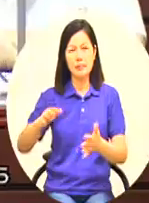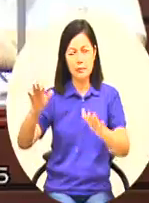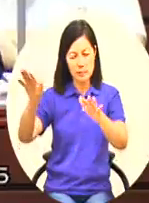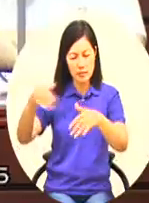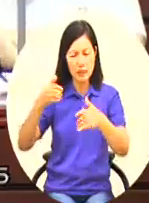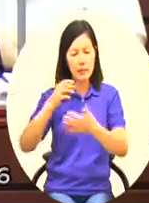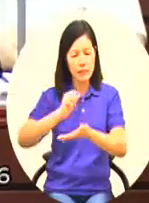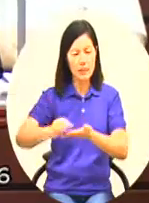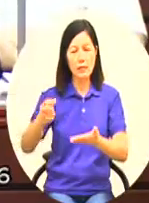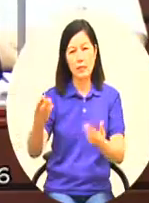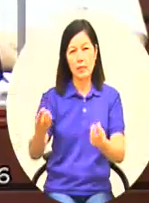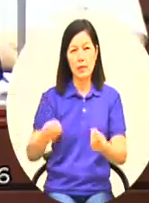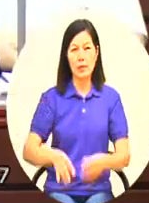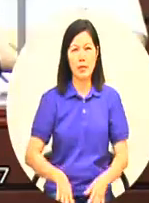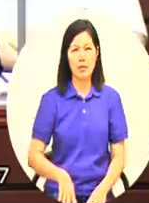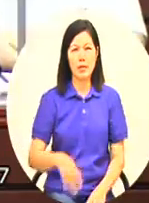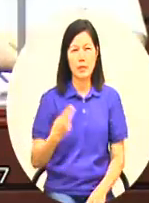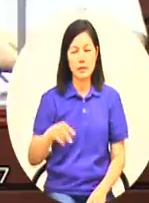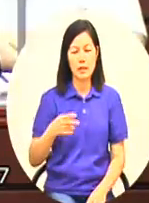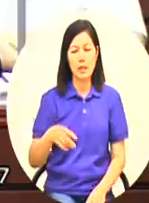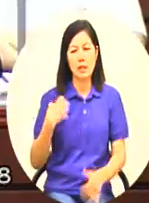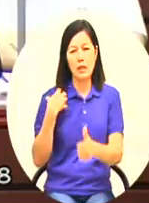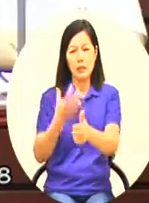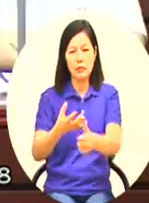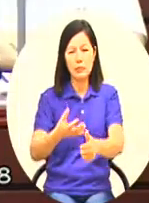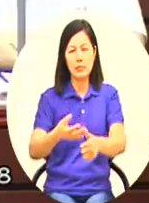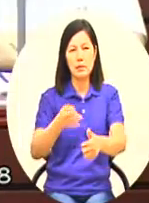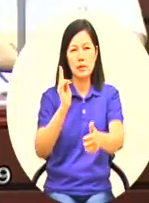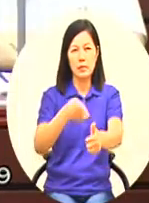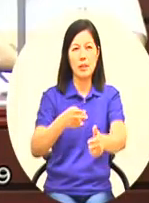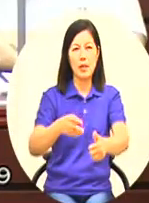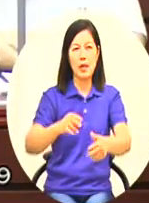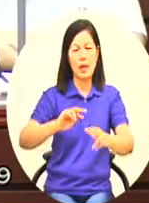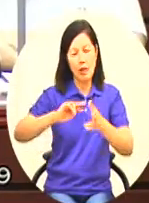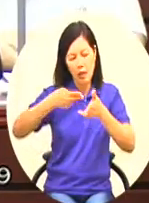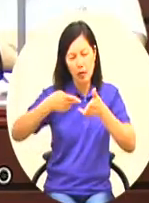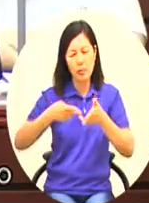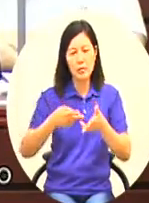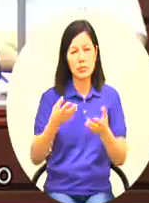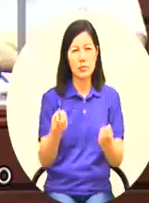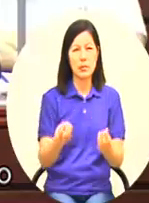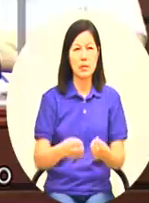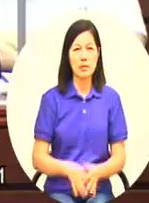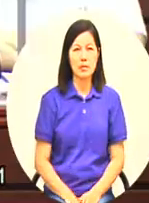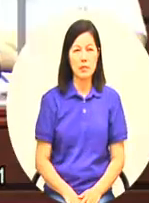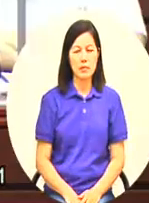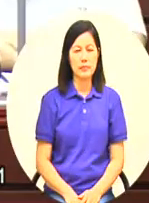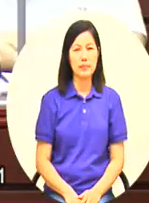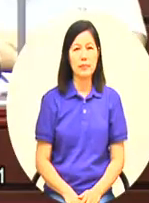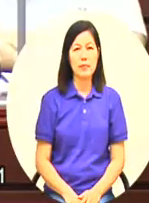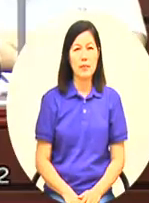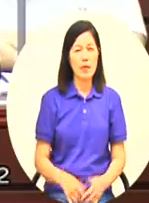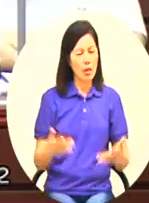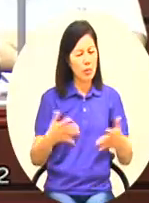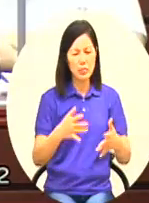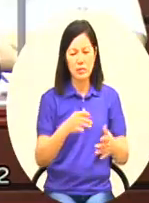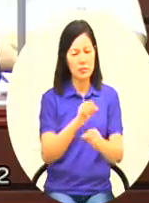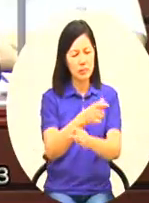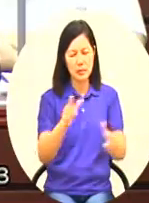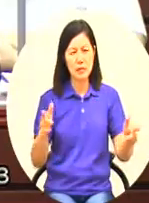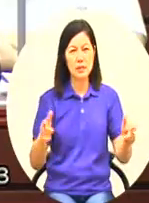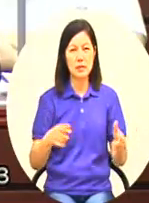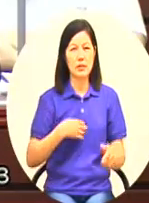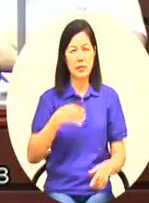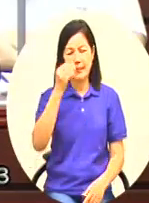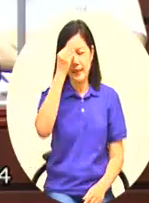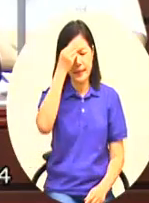花报不出去，维修率等于是监督系统就坏在那里，也没有办法维修，所以种种的问题确实我们也非常